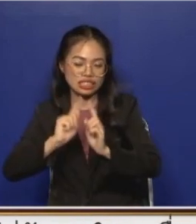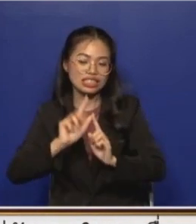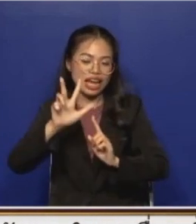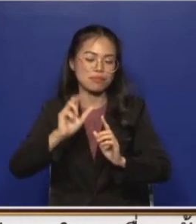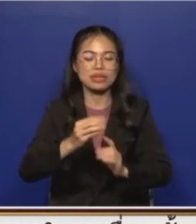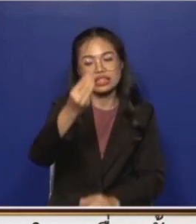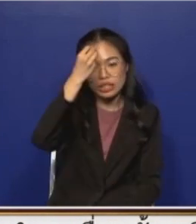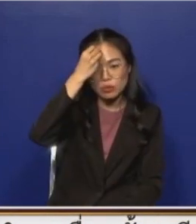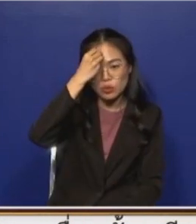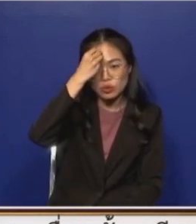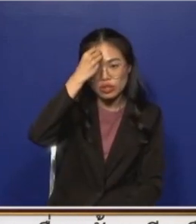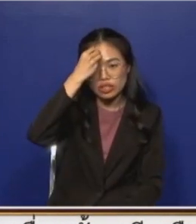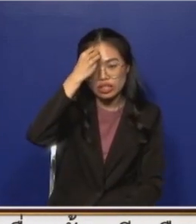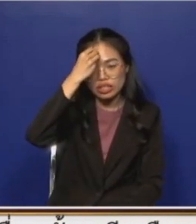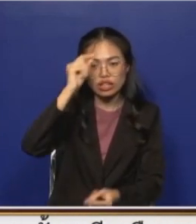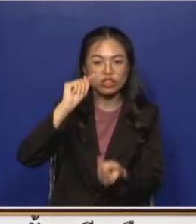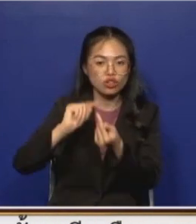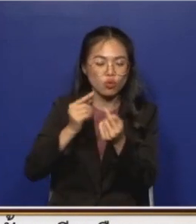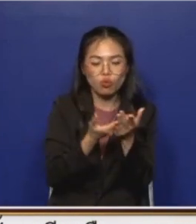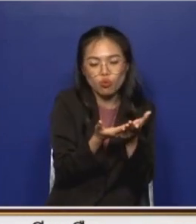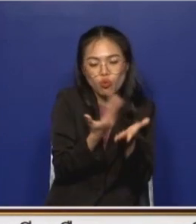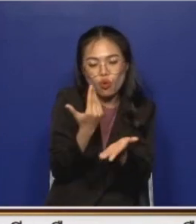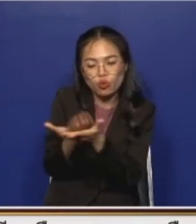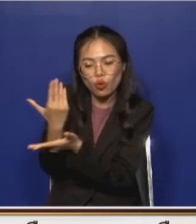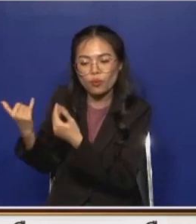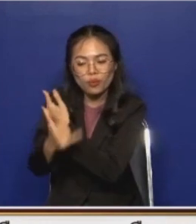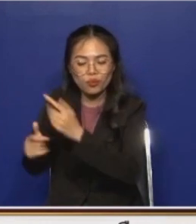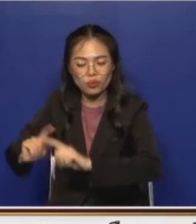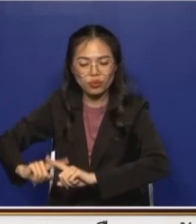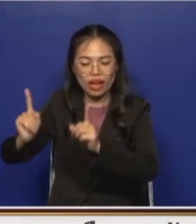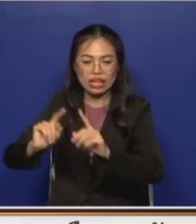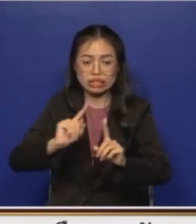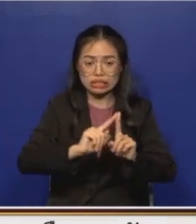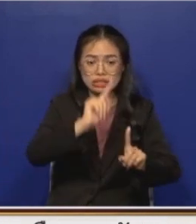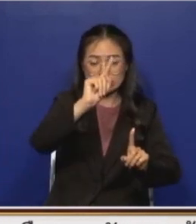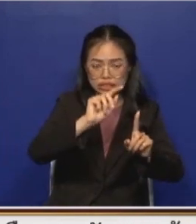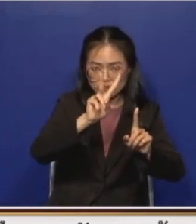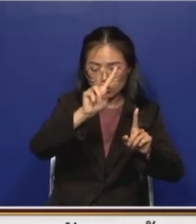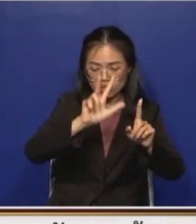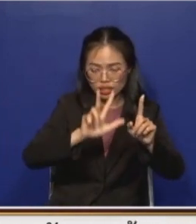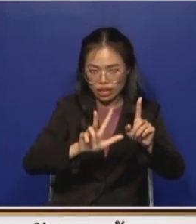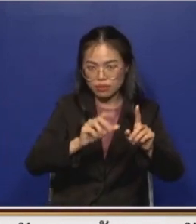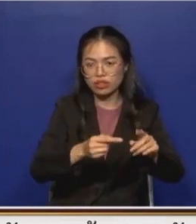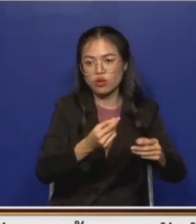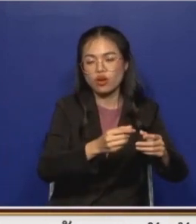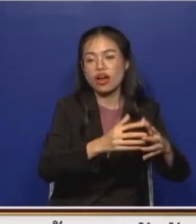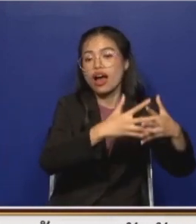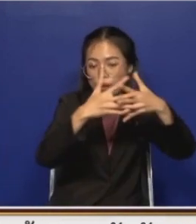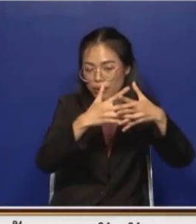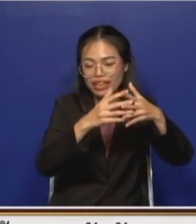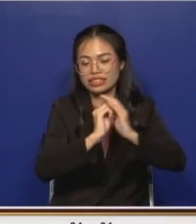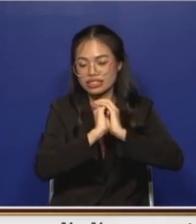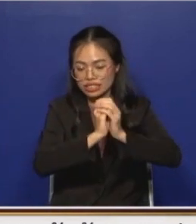นะฮะที่ต่างกันปรากฏว่าอันดับหนึ่งอันดับสองคืออเมริกันกับจีนเปิดสงครามการค้ากันขึ้นฮ